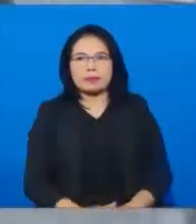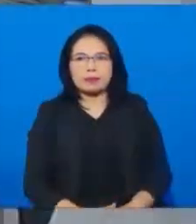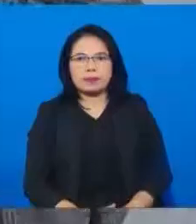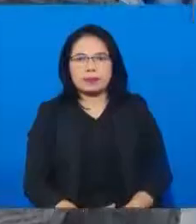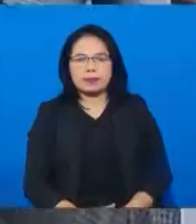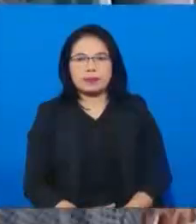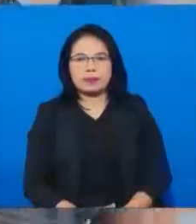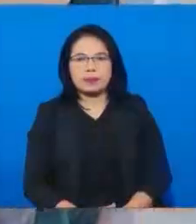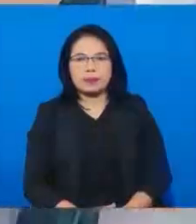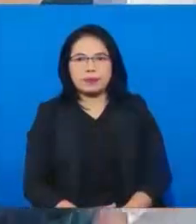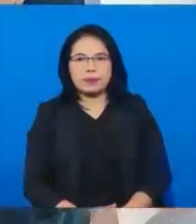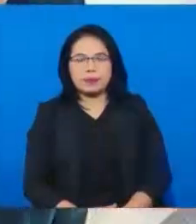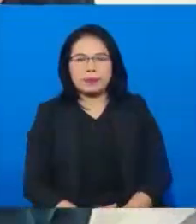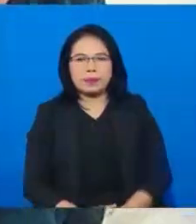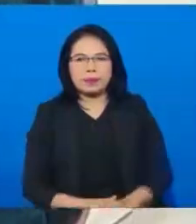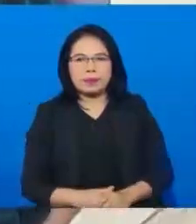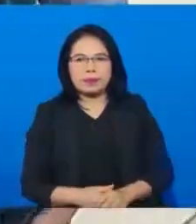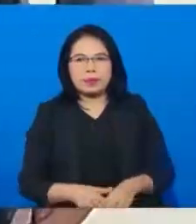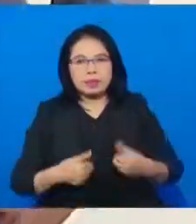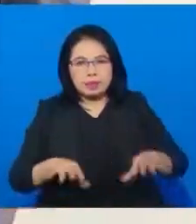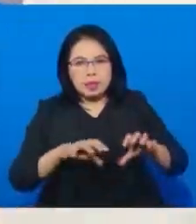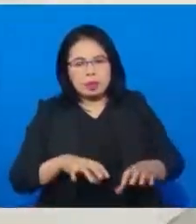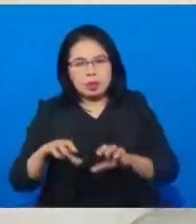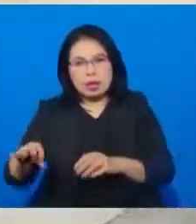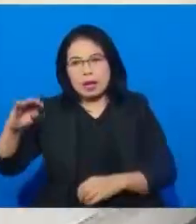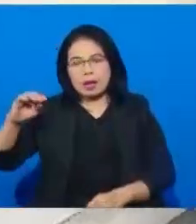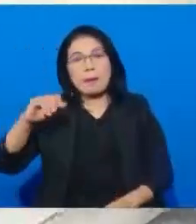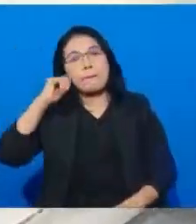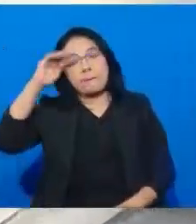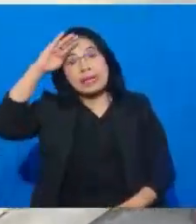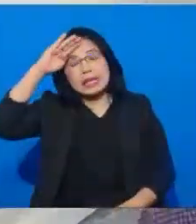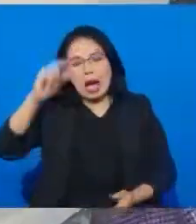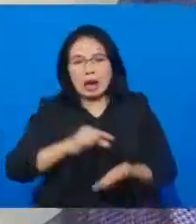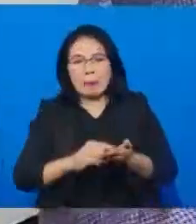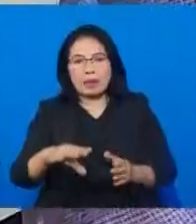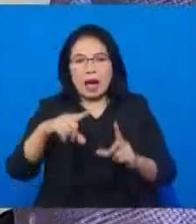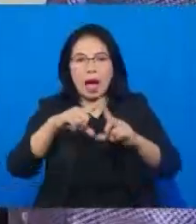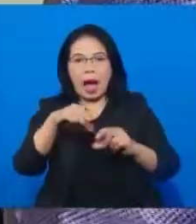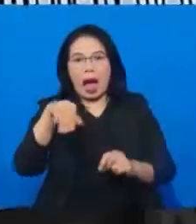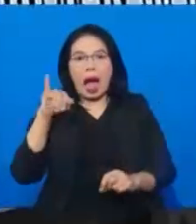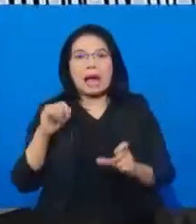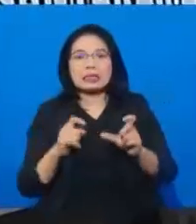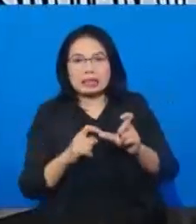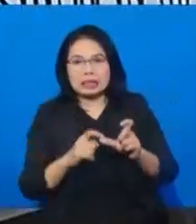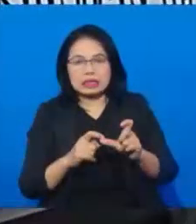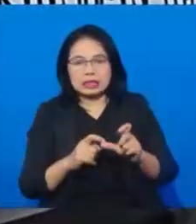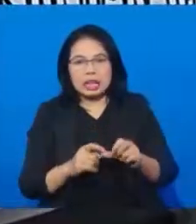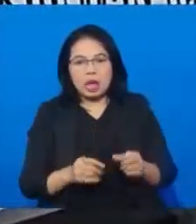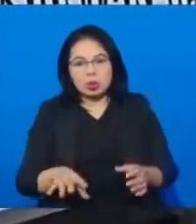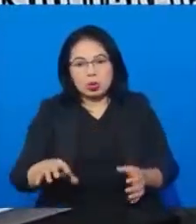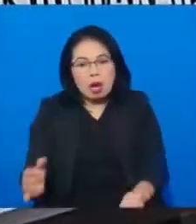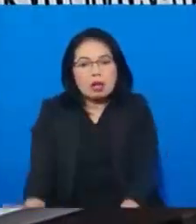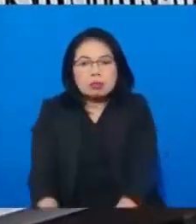terjun ke laut. Setelah dievakuasi, pria yang diketahui bernama Aziz itu dibawa ke Polsek kawasan Pelabuhan